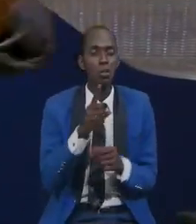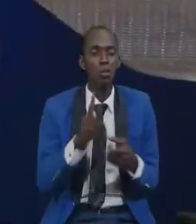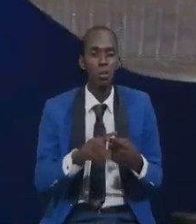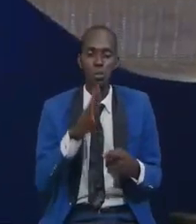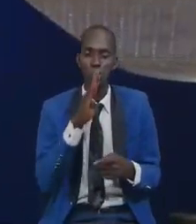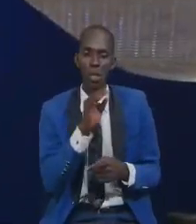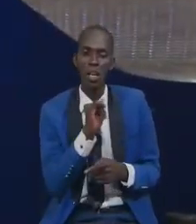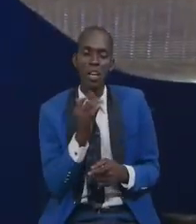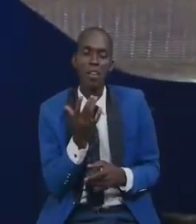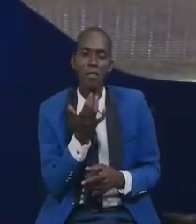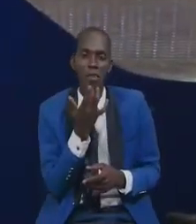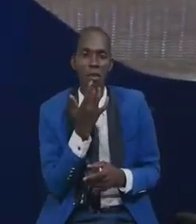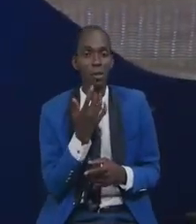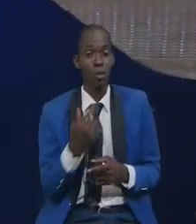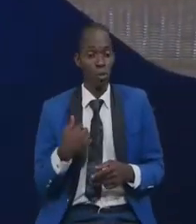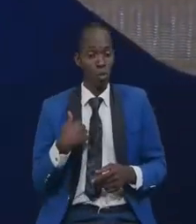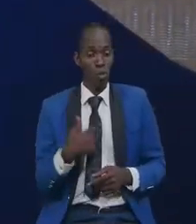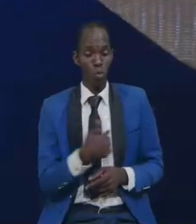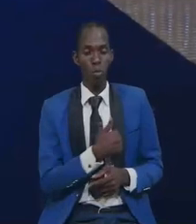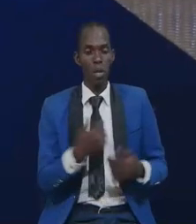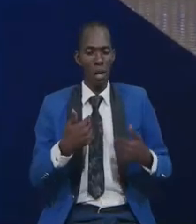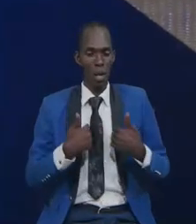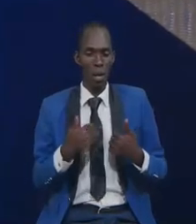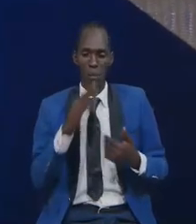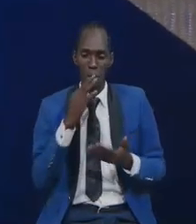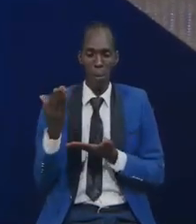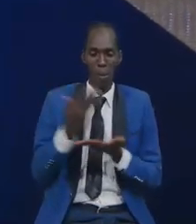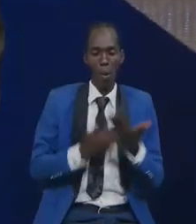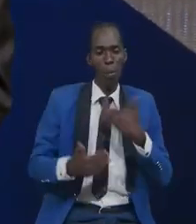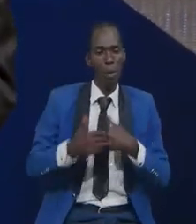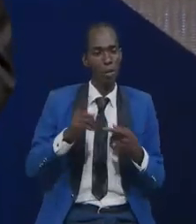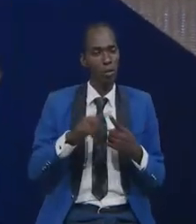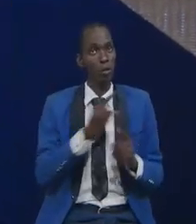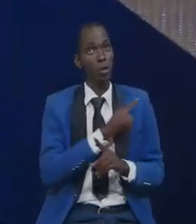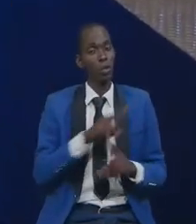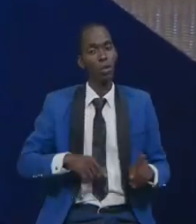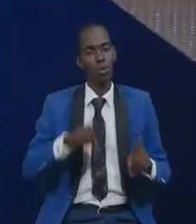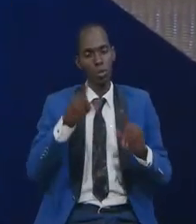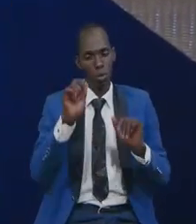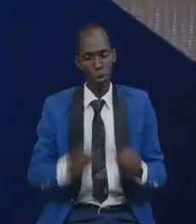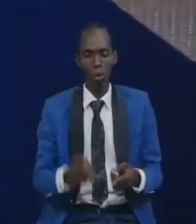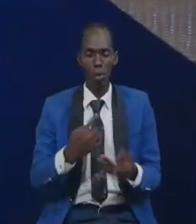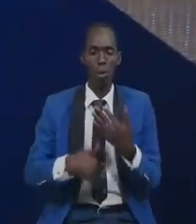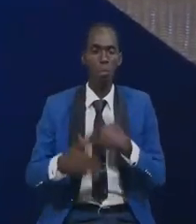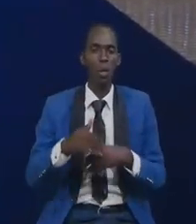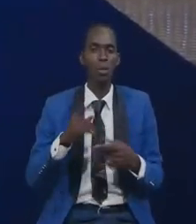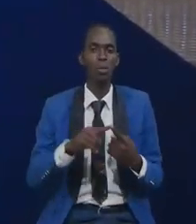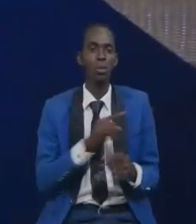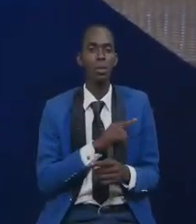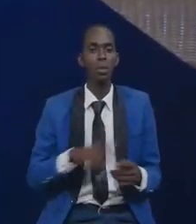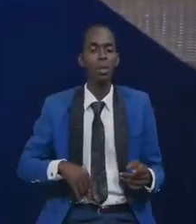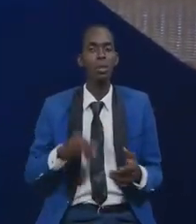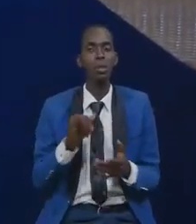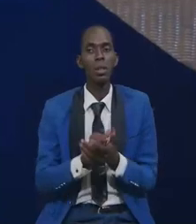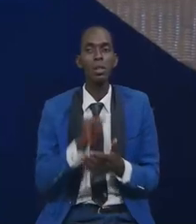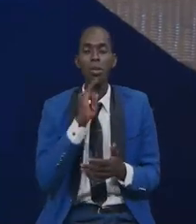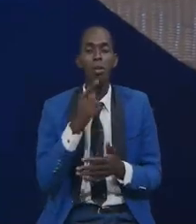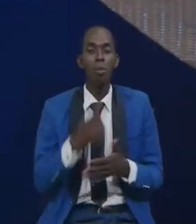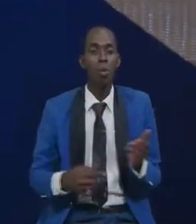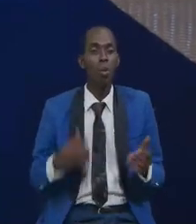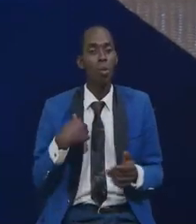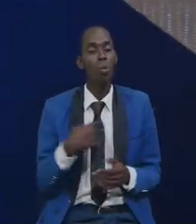Et comme nous sommes tous réconciliés avec Dieu, tu peux légalement l'être et être réconcilié avec Dieu. C'est ce que nous disons à tous les pécheurs.